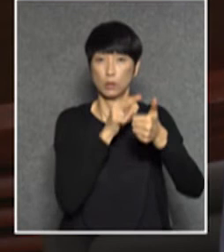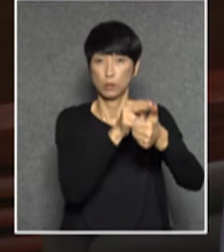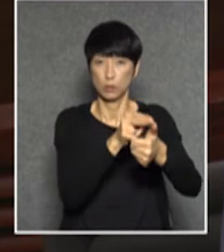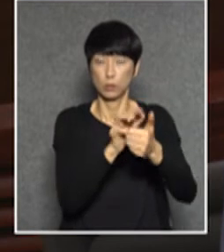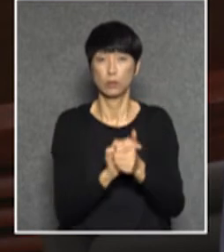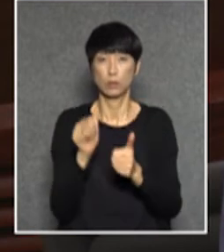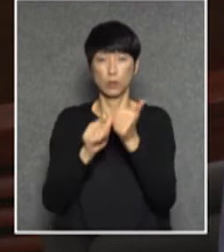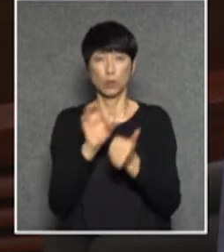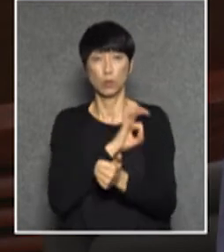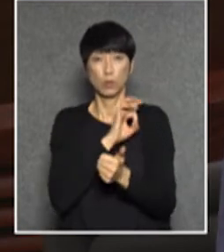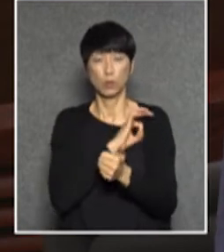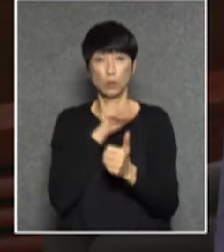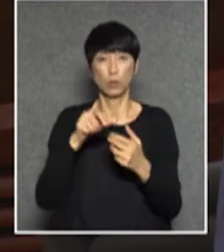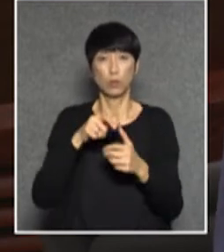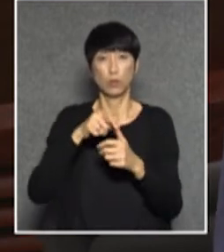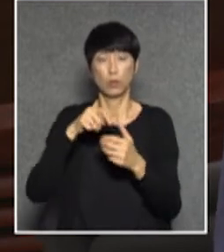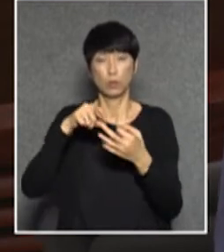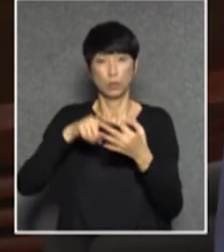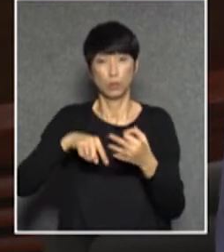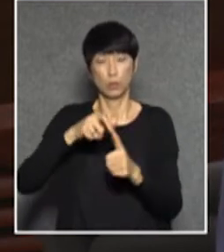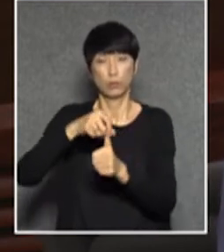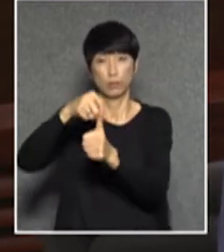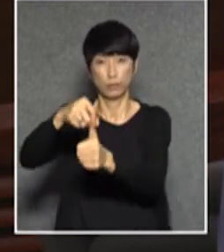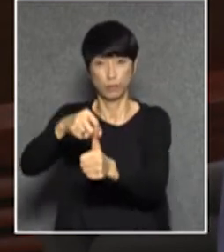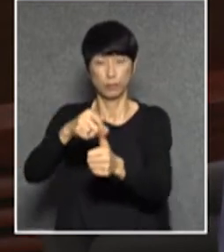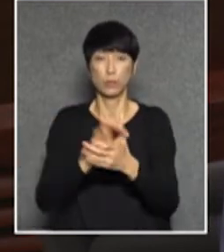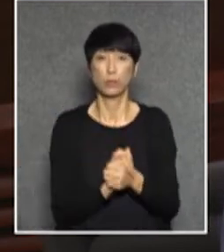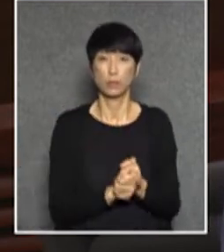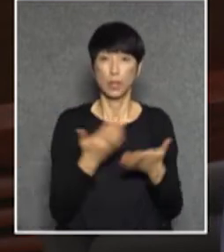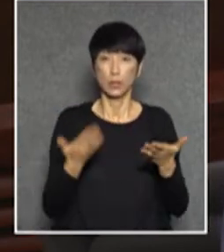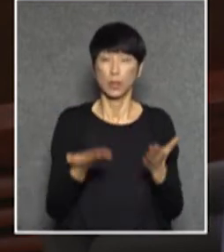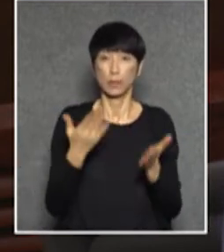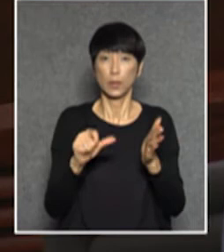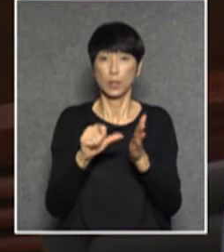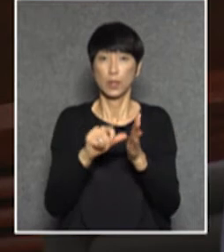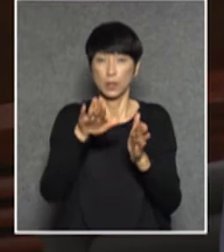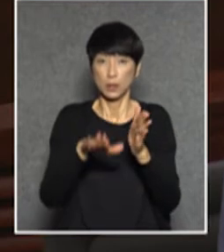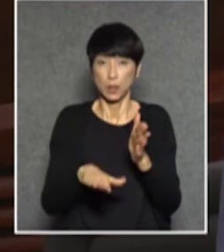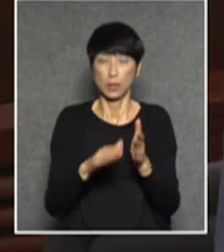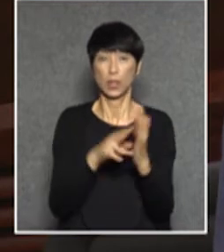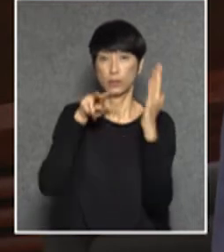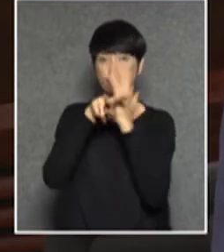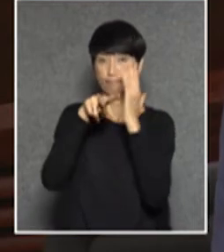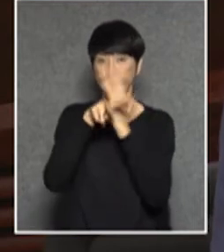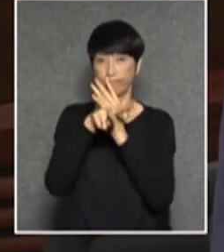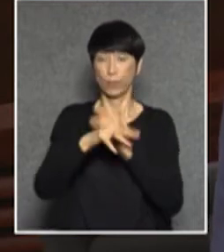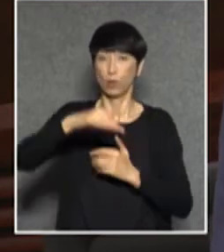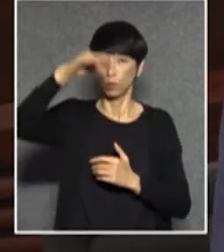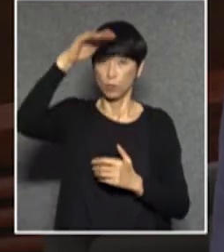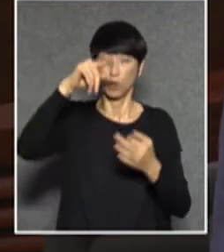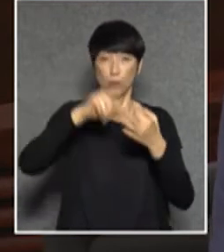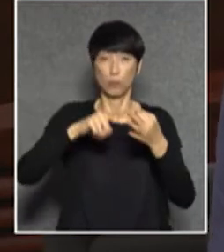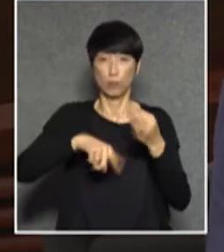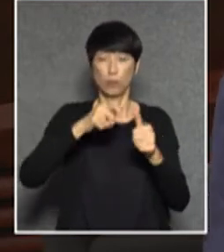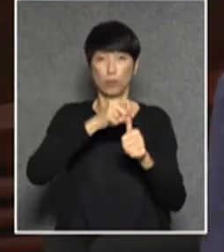員會提名兩個階段，並採取較現時低的門檻、具高透明度的提名程序，令提